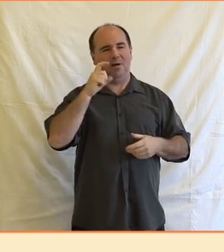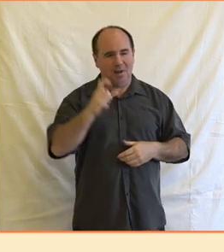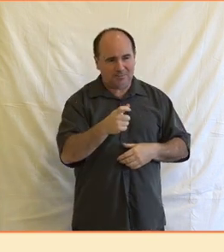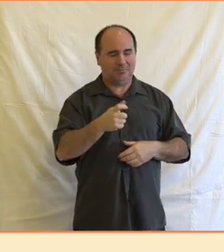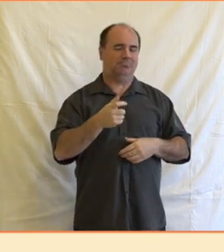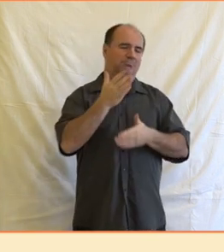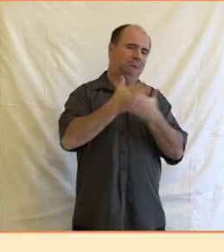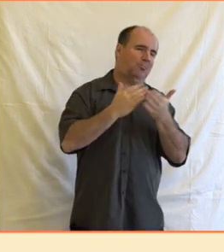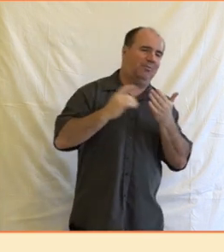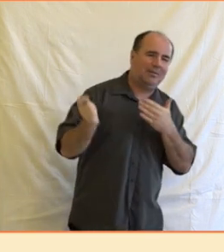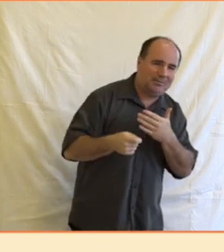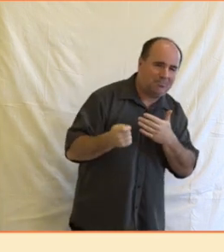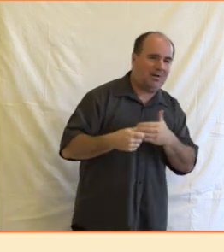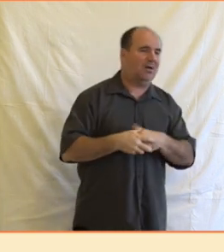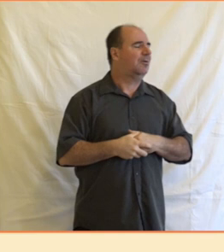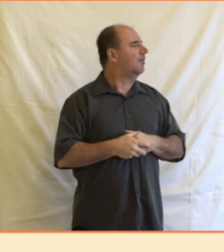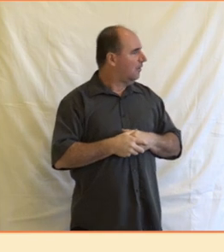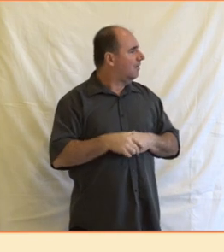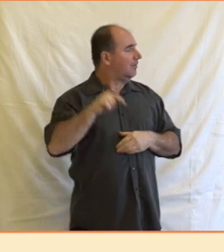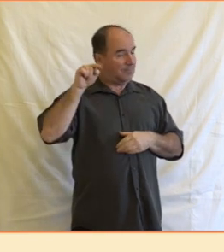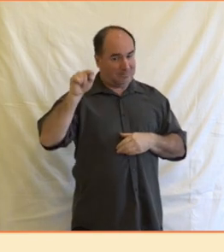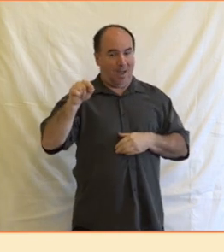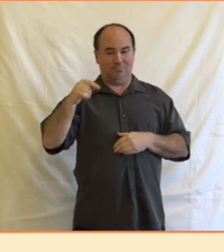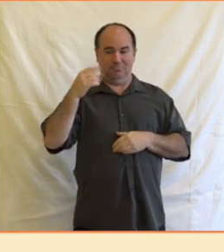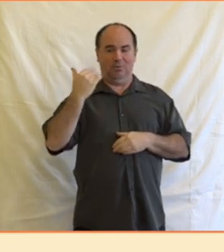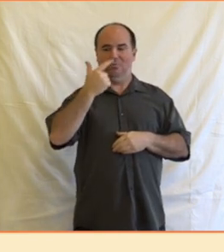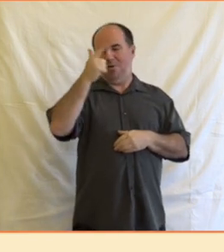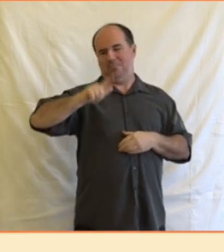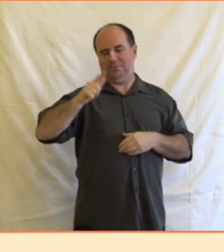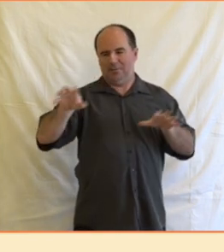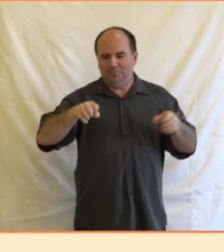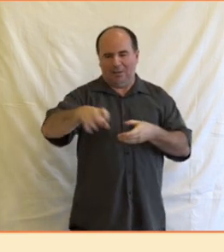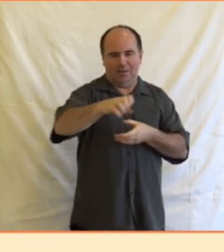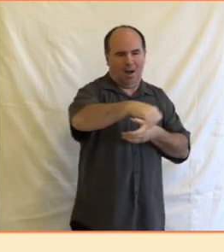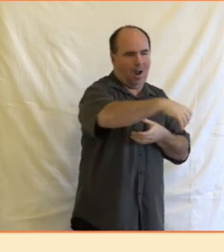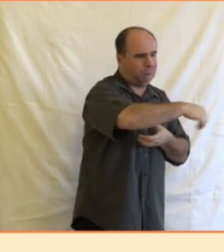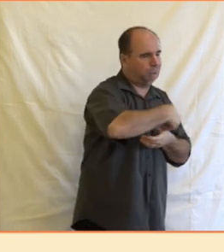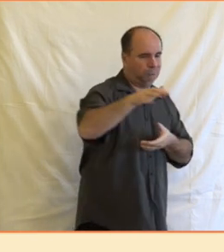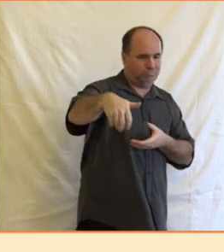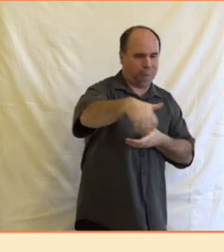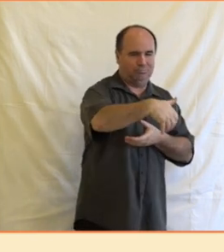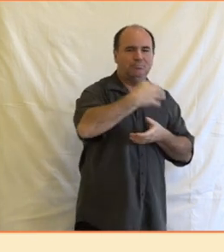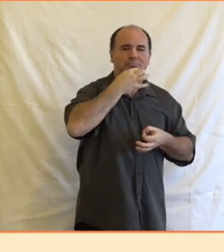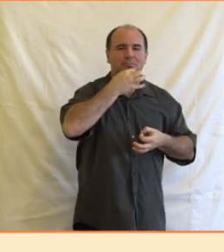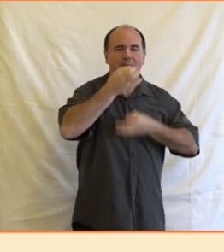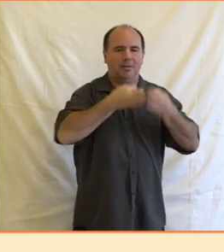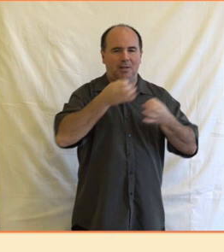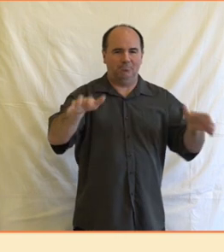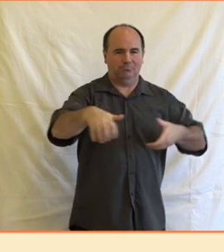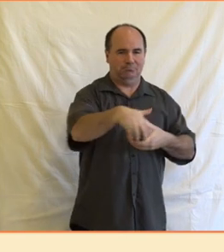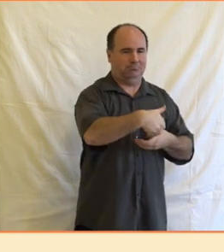srpna. Tedy zhruba 2 měsíce byla ta data sbírána. Vidíte i strukturu